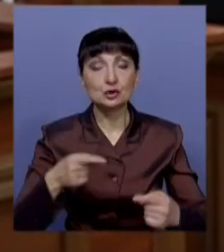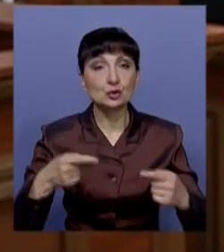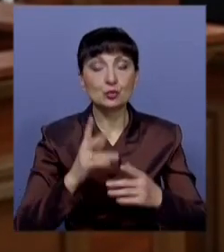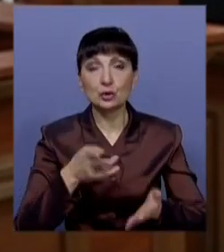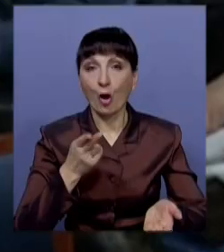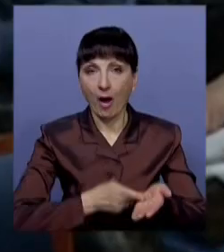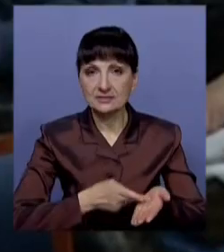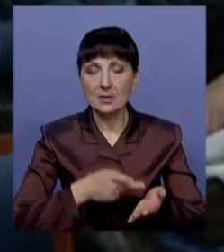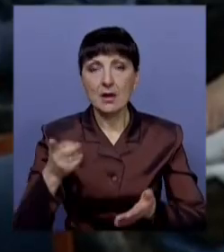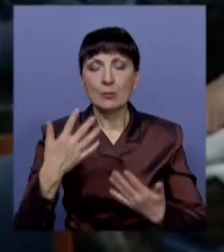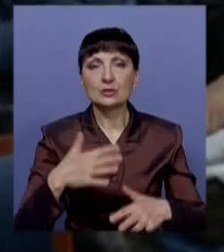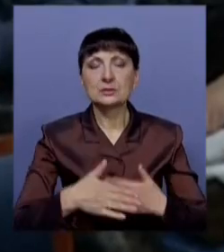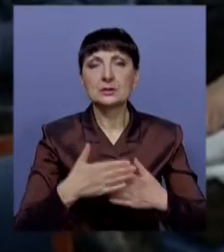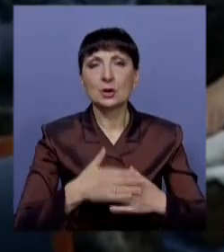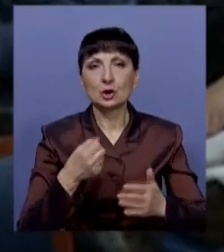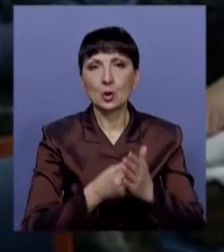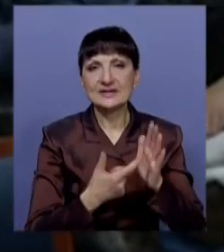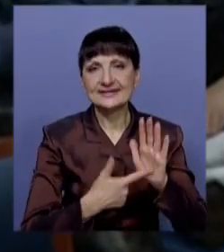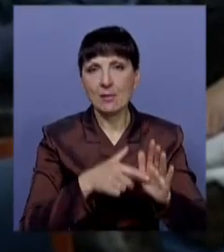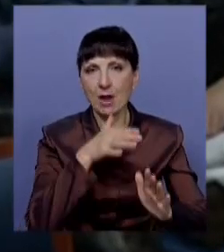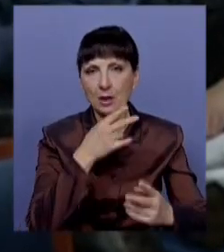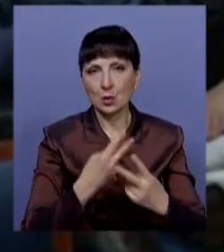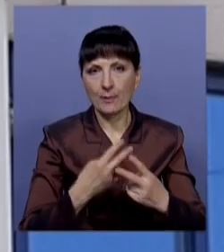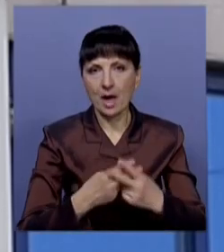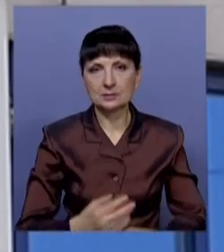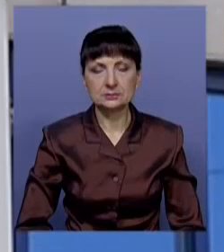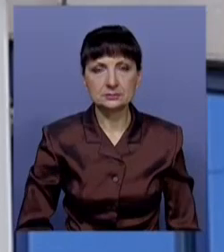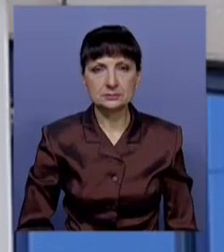будет доказана, то ему грозит до 7 лет лишения